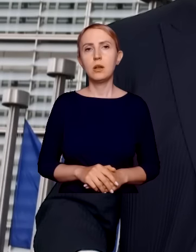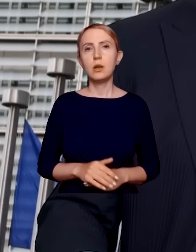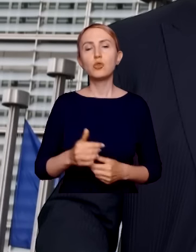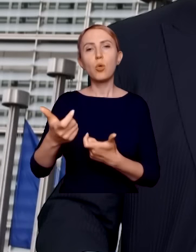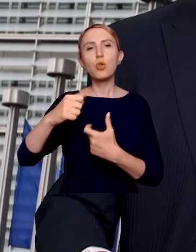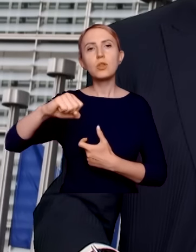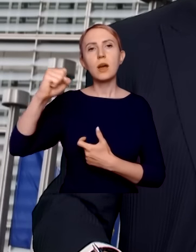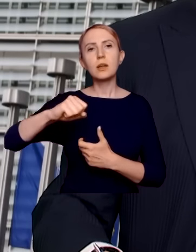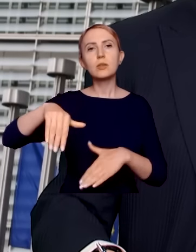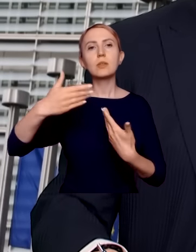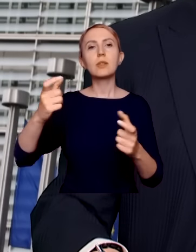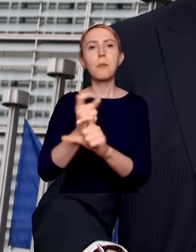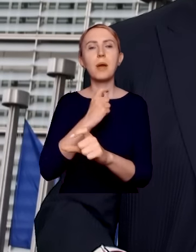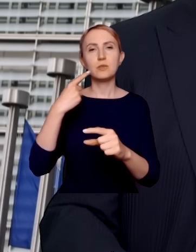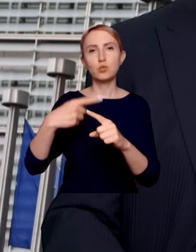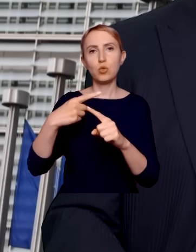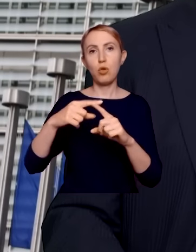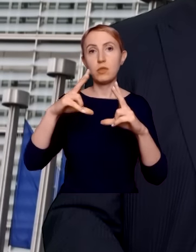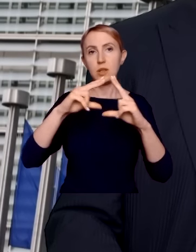państwom członkowskim NATO.